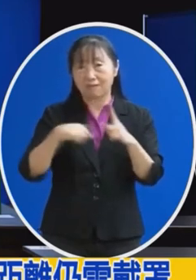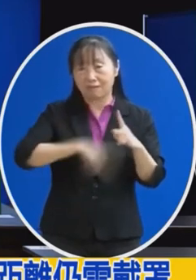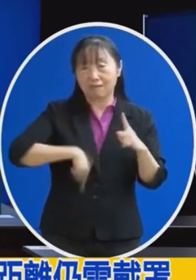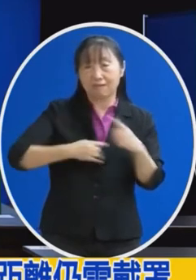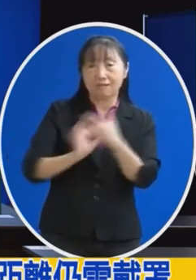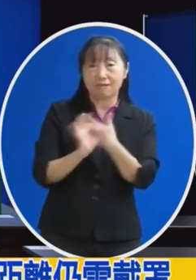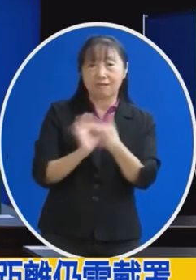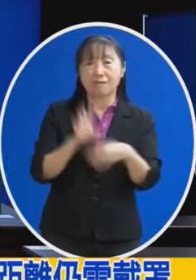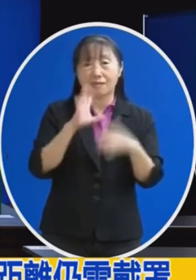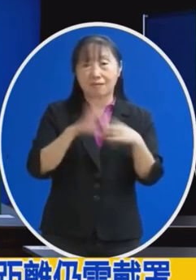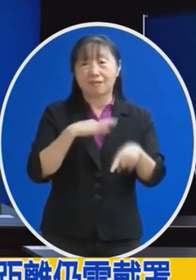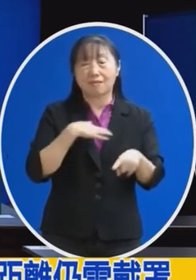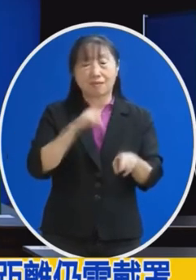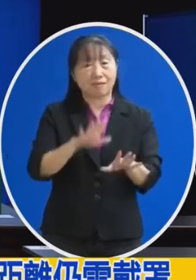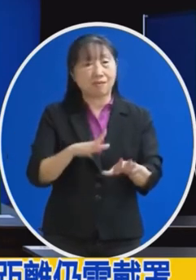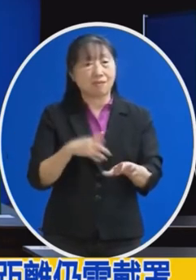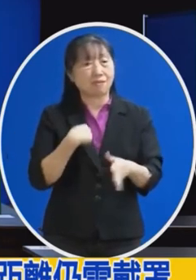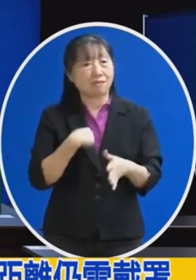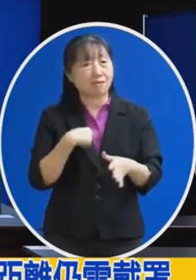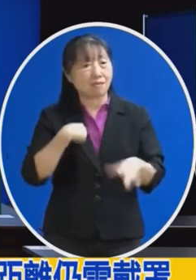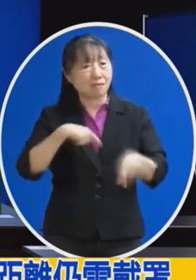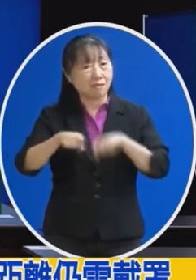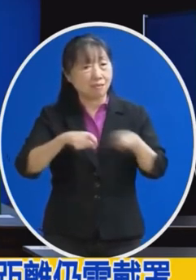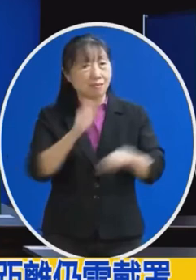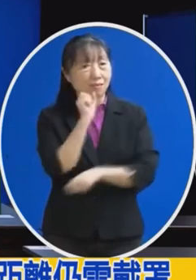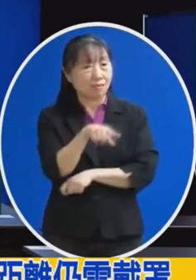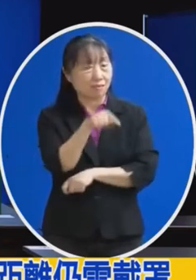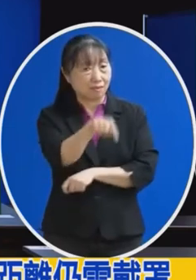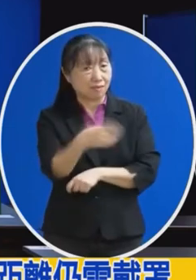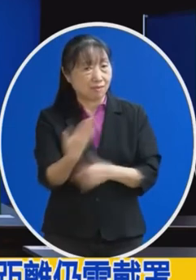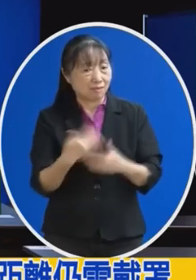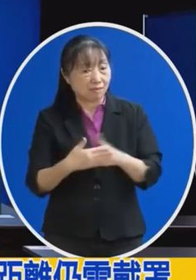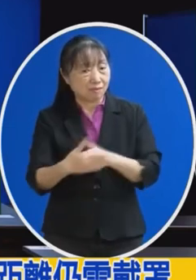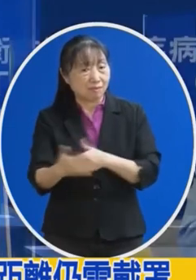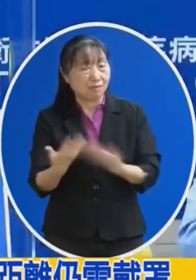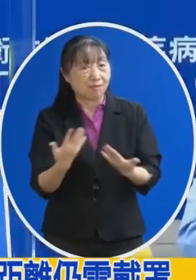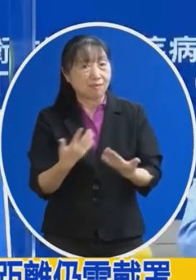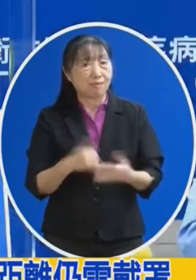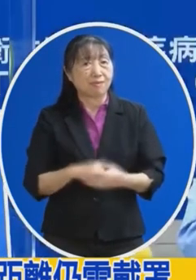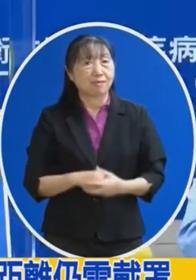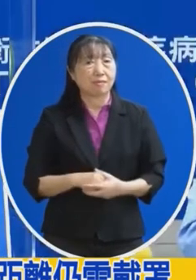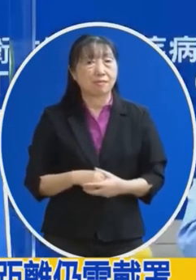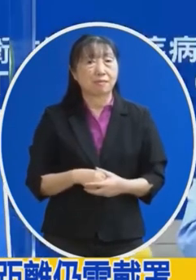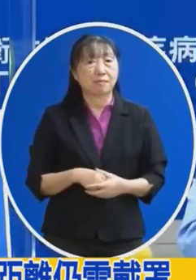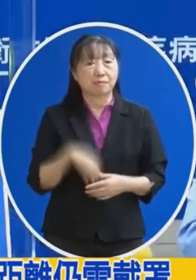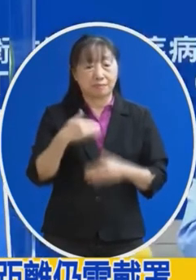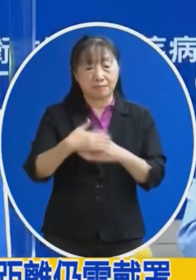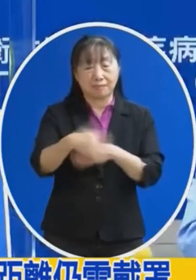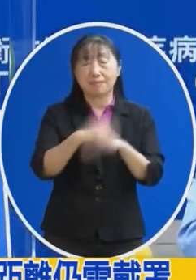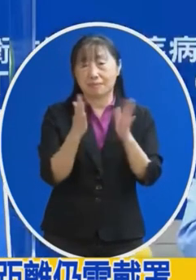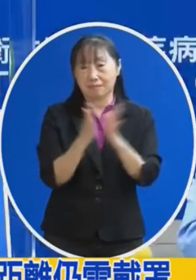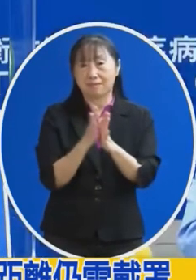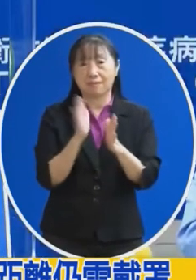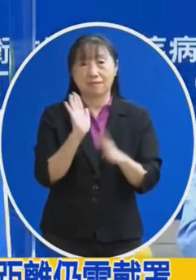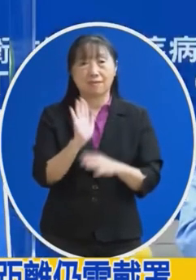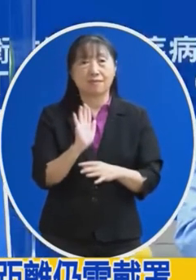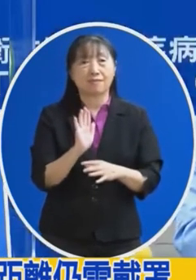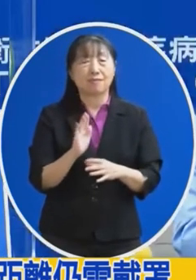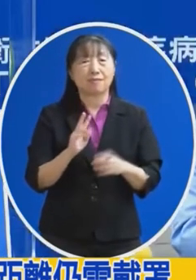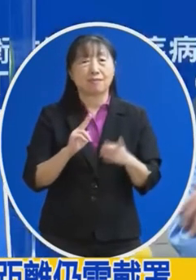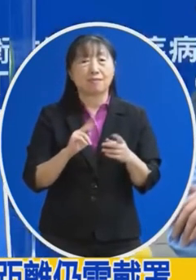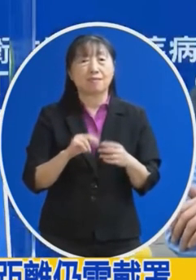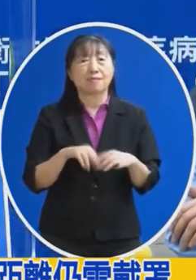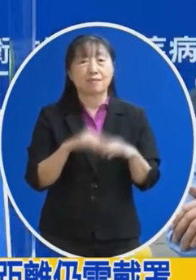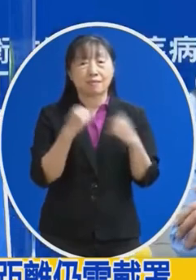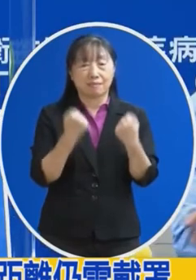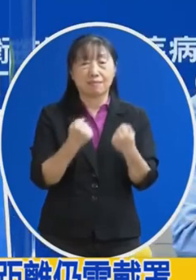购买500个疗程，那我国有没有计划要购买？谢谢。 这些程序我们都在相关的